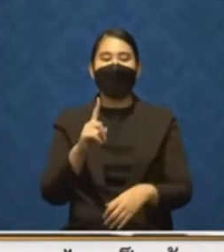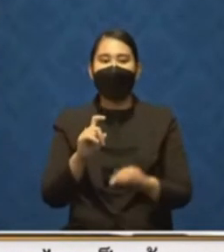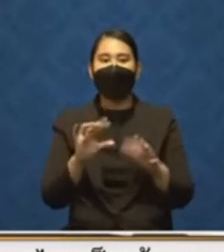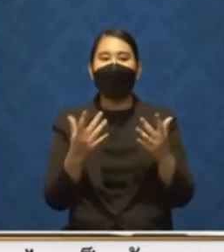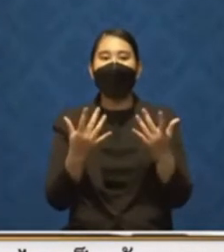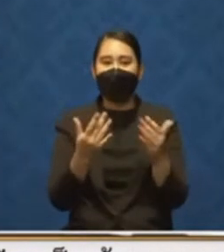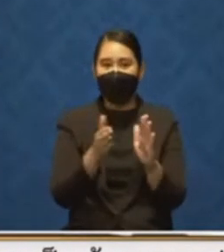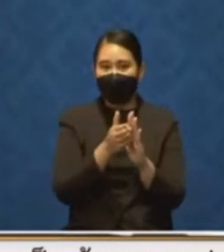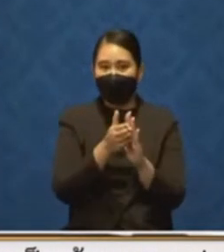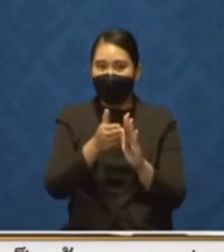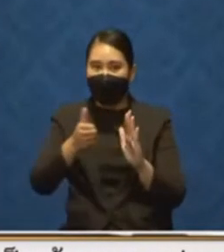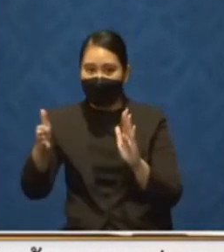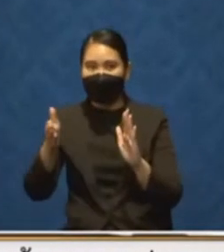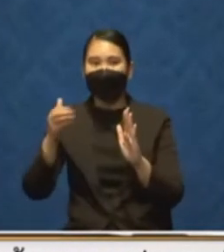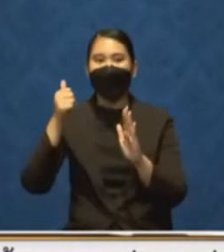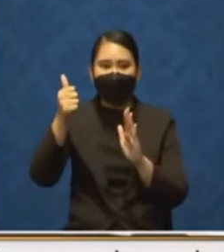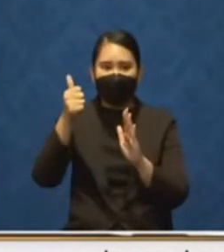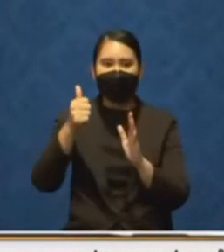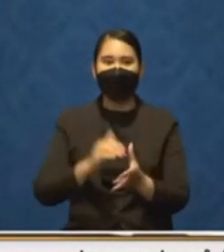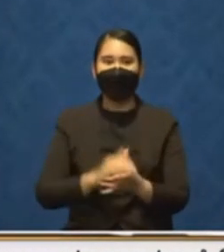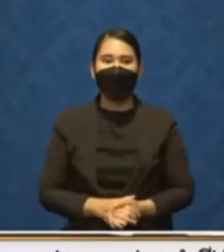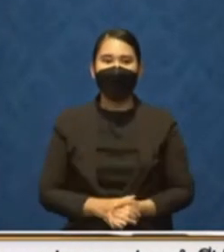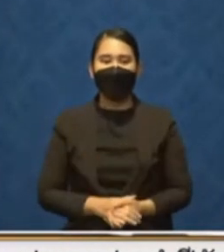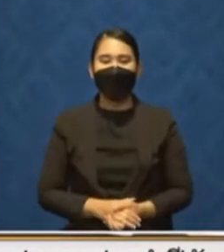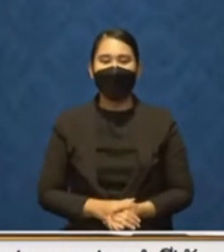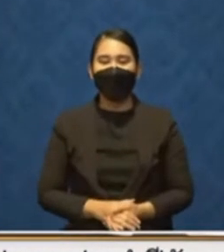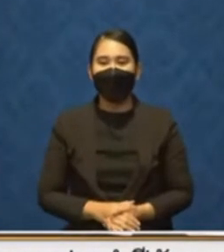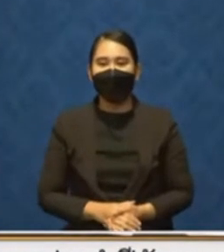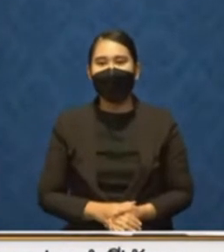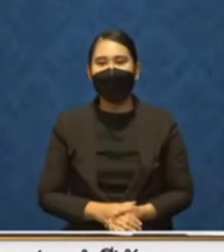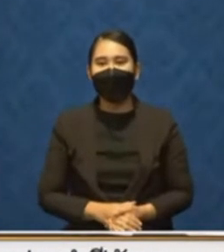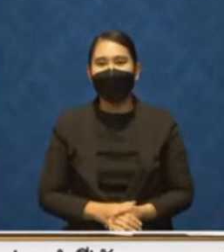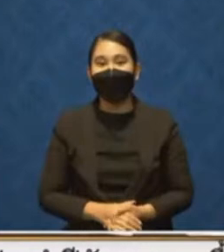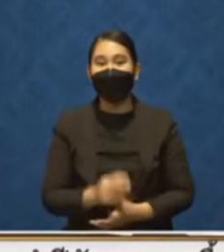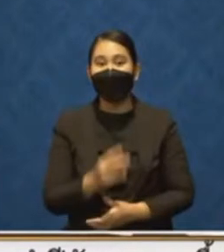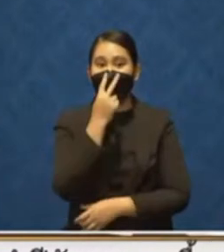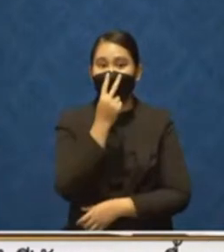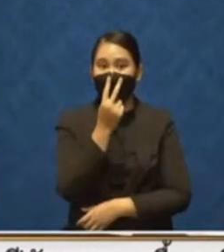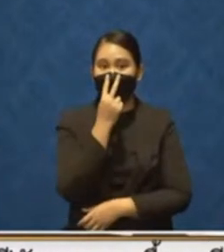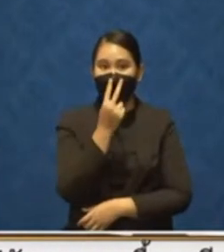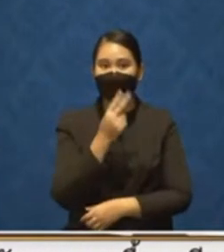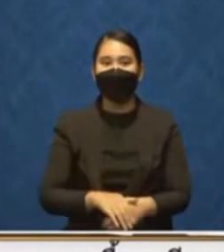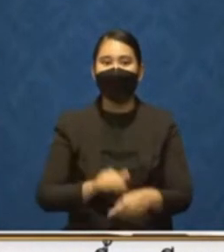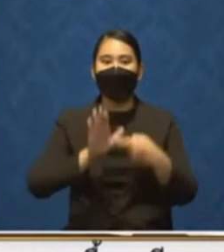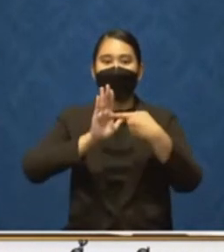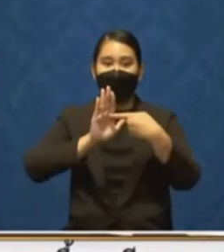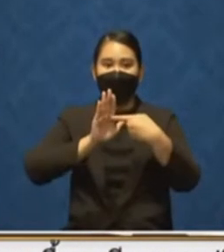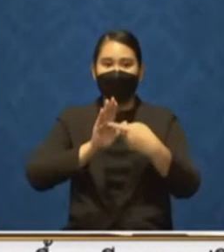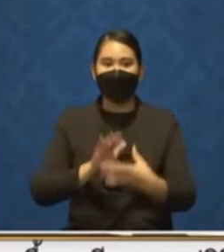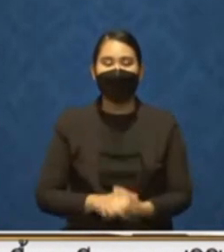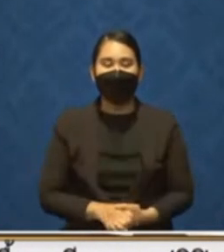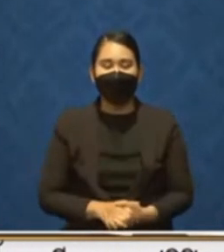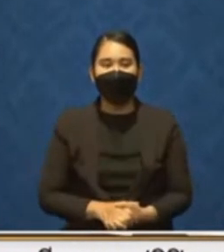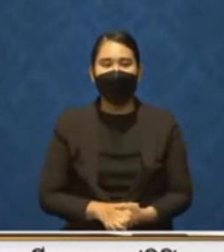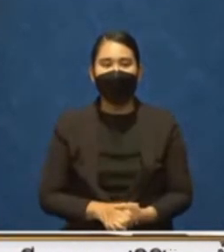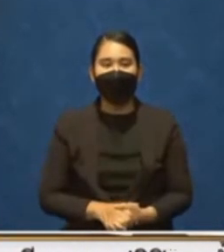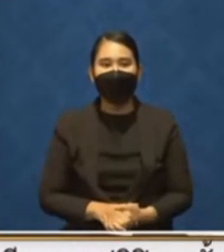ก็ได้ก็สถานที่ก็ลบครับท่านดูนะผมยกตัวอย่างเช่น